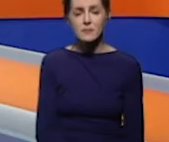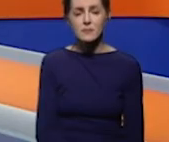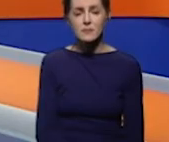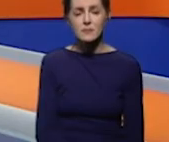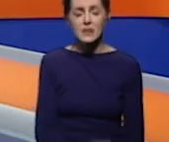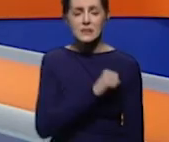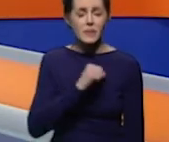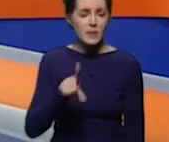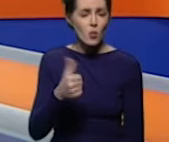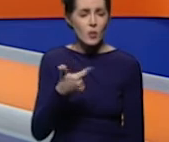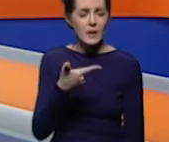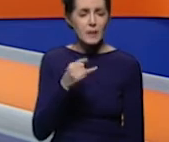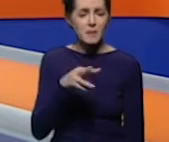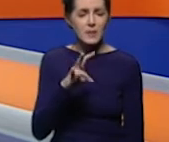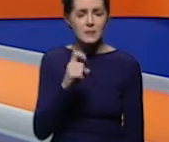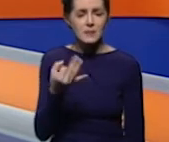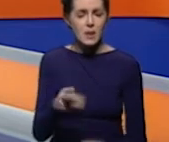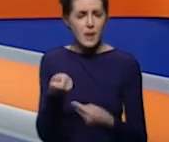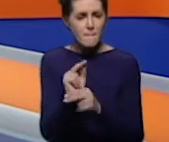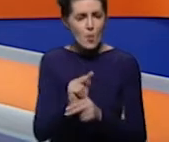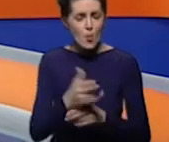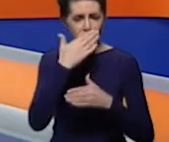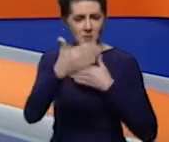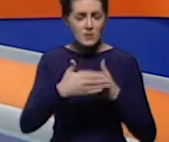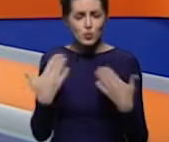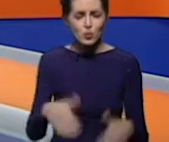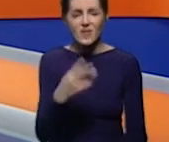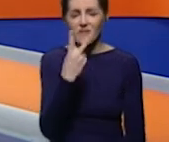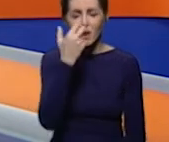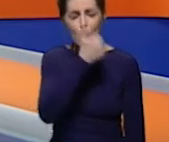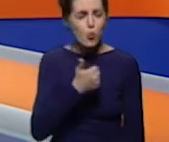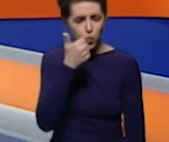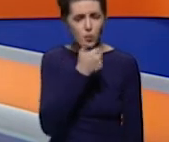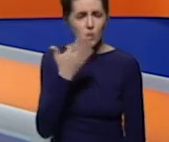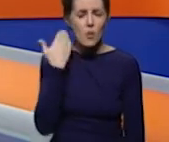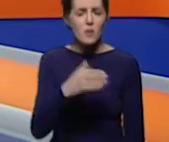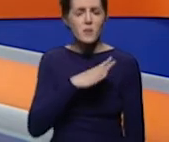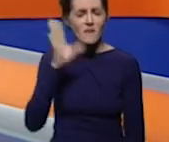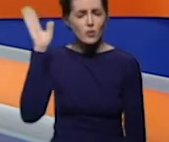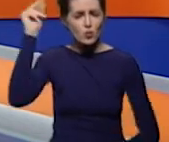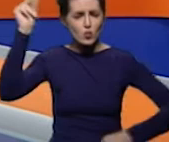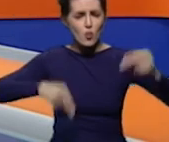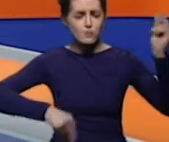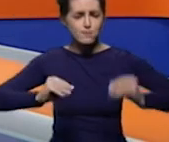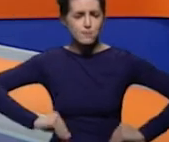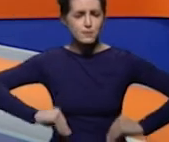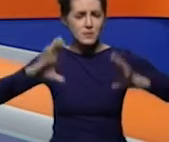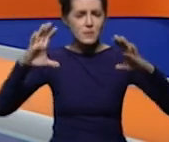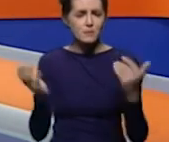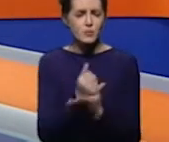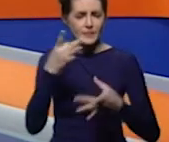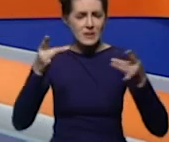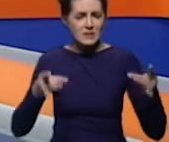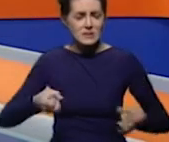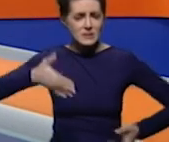Одну з гімназій Маріуполя ремонтують майже два роки. Колись будівлю взагалі залило дощем, від того на стінах